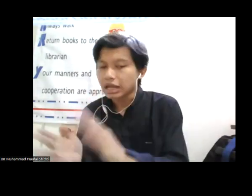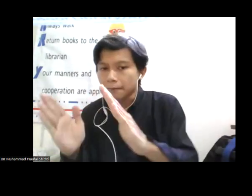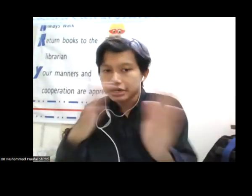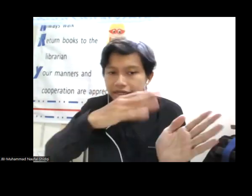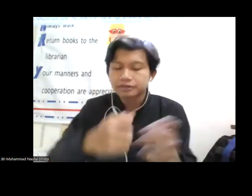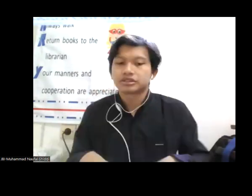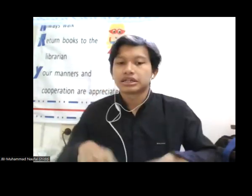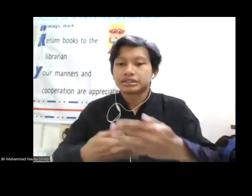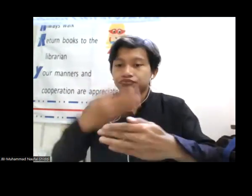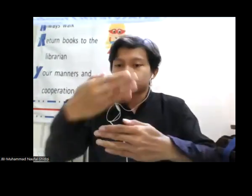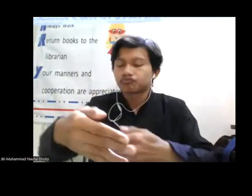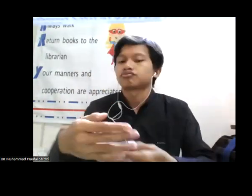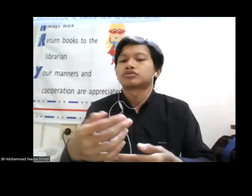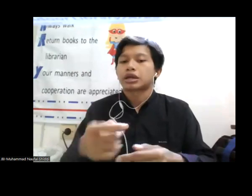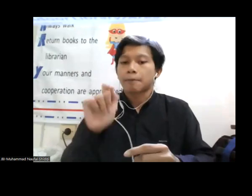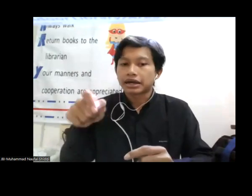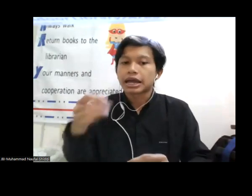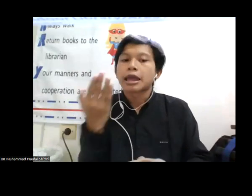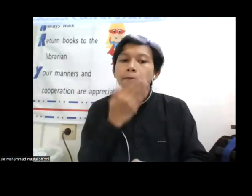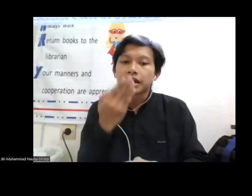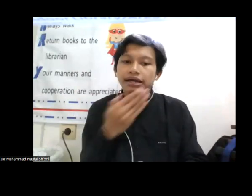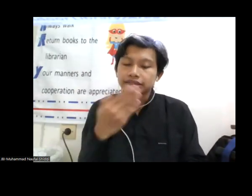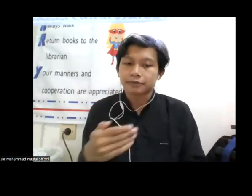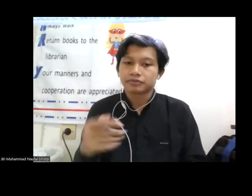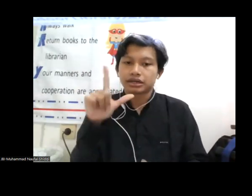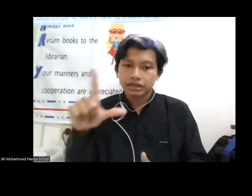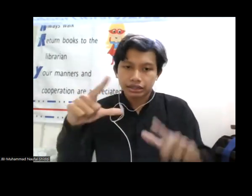ketika submit di IAIN Palangkaraya gitu itu